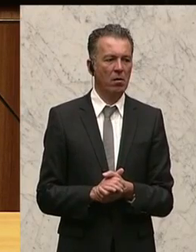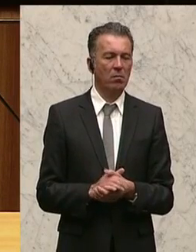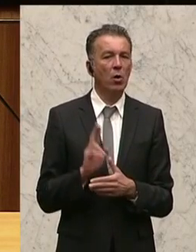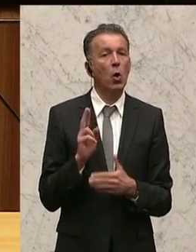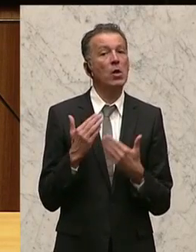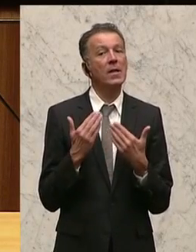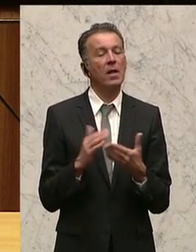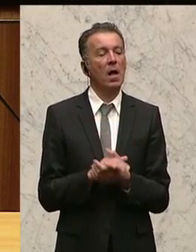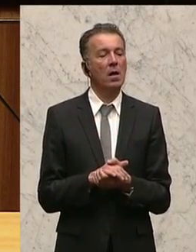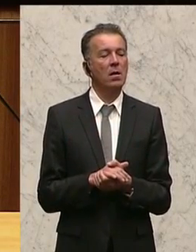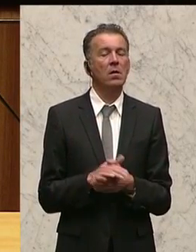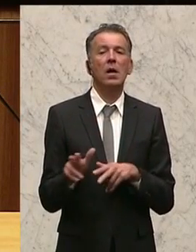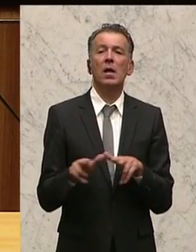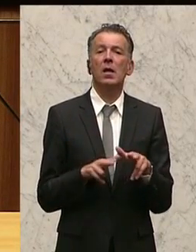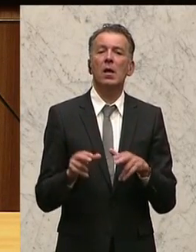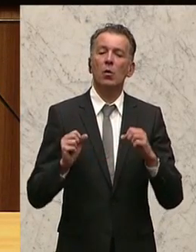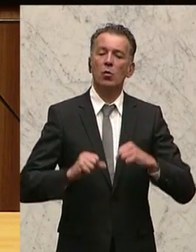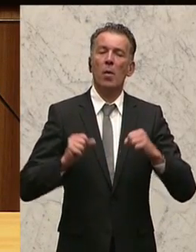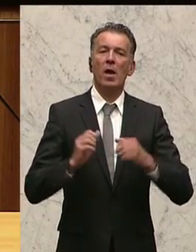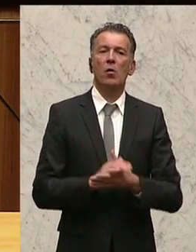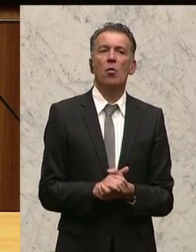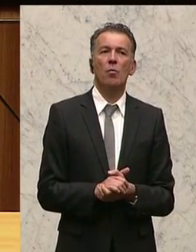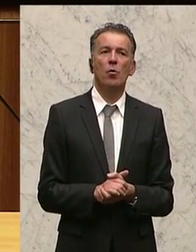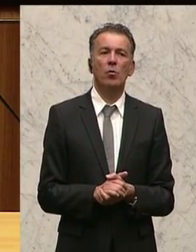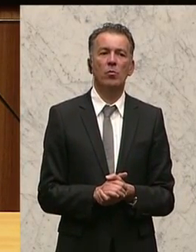Gott sei Dank ist in die Regierungsübereinkommen,